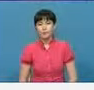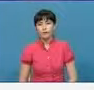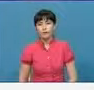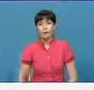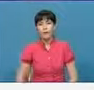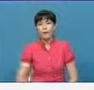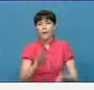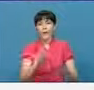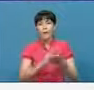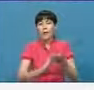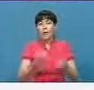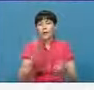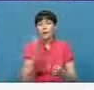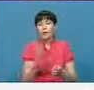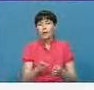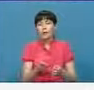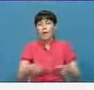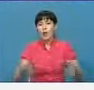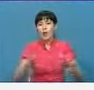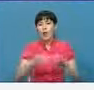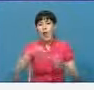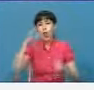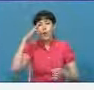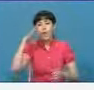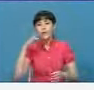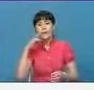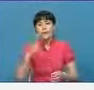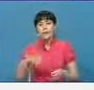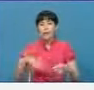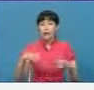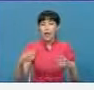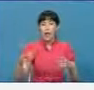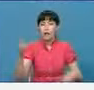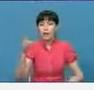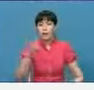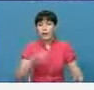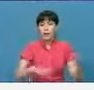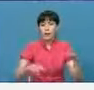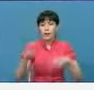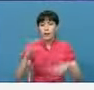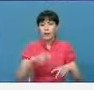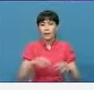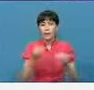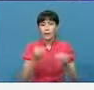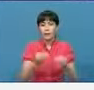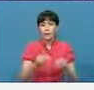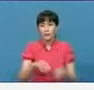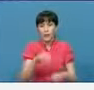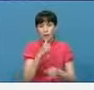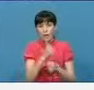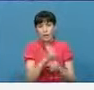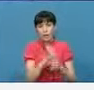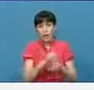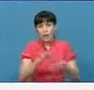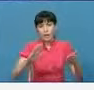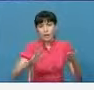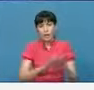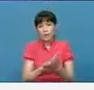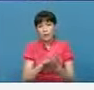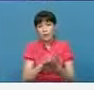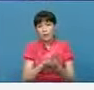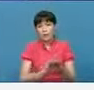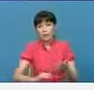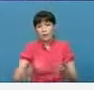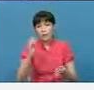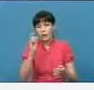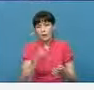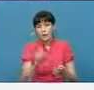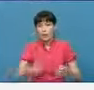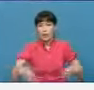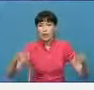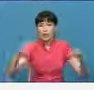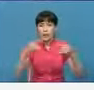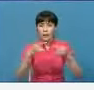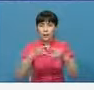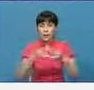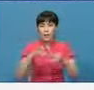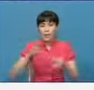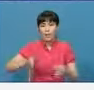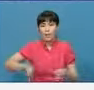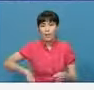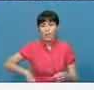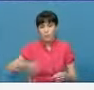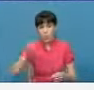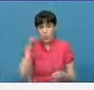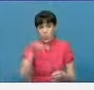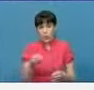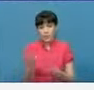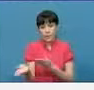Қалам ұстаған қауым Қазақстанның әр қиырынан келді. Еліміздегі белді-белді басылымдардың тілшілері, телеарналардың басшылары бәрі